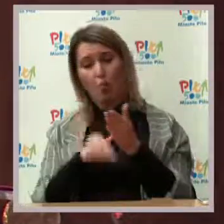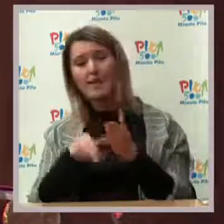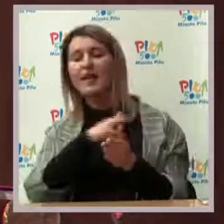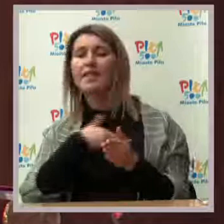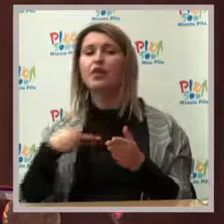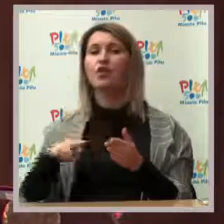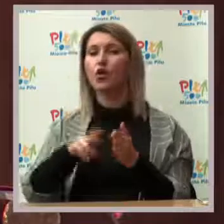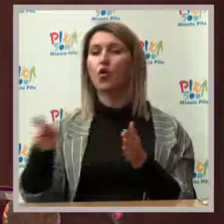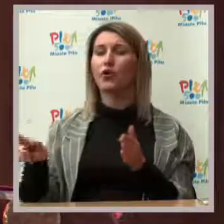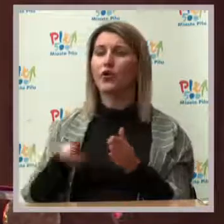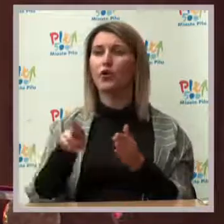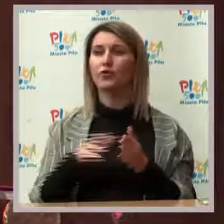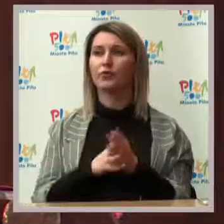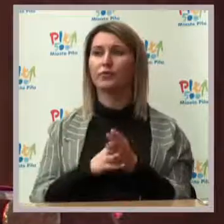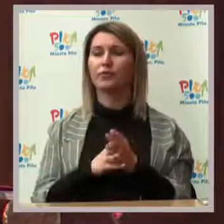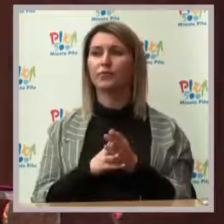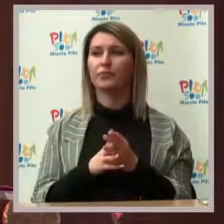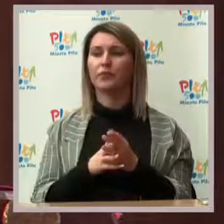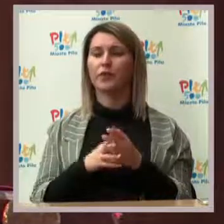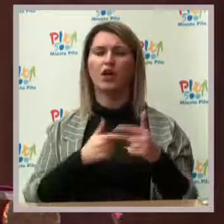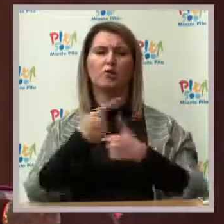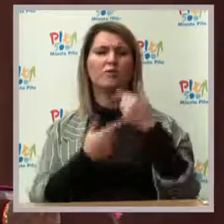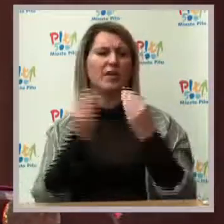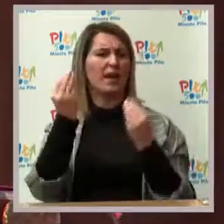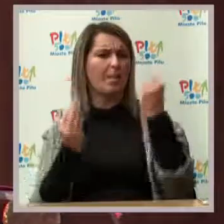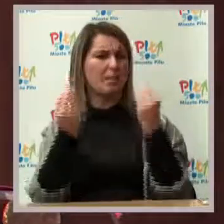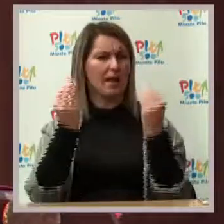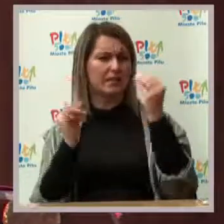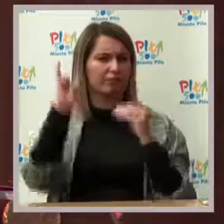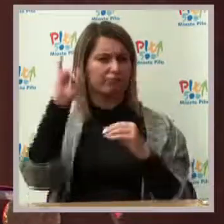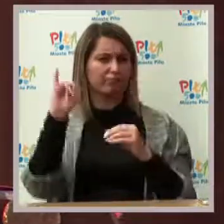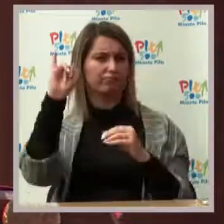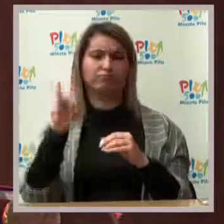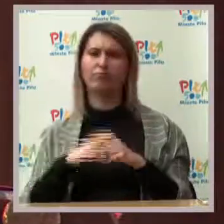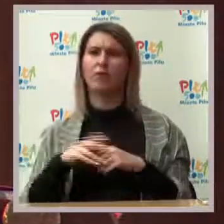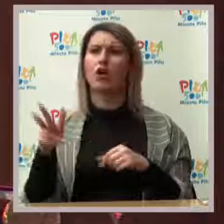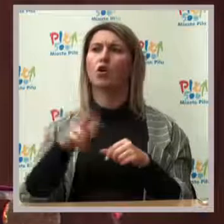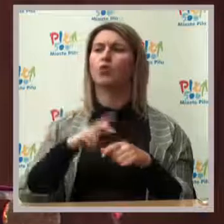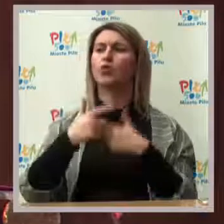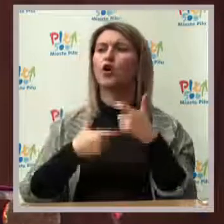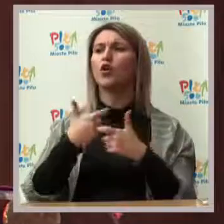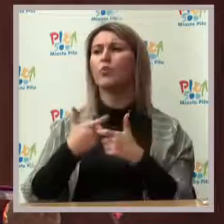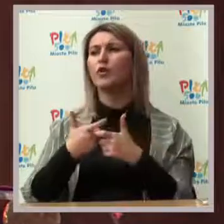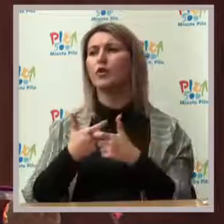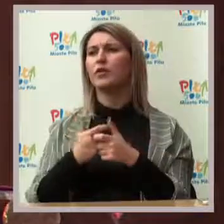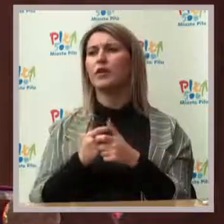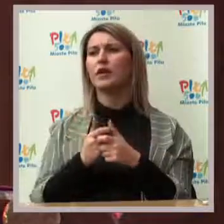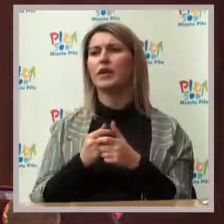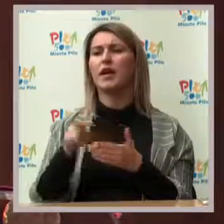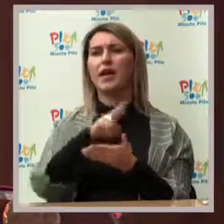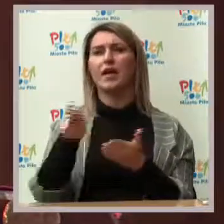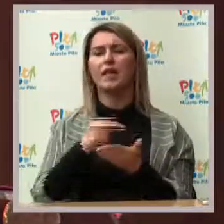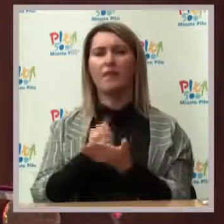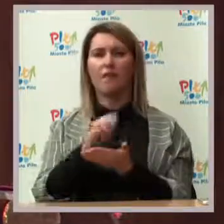Włączamy się również do imprez organizowanych przez Radę Powiatową Zrzeszenia LZS. A